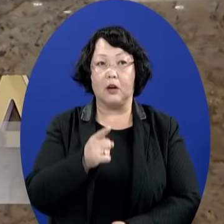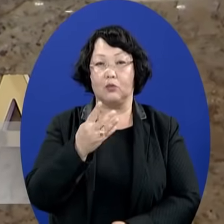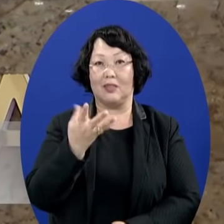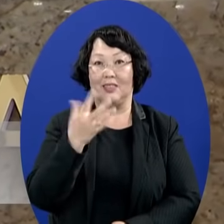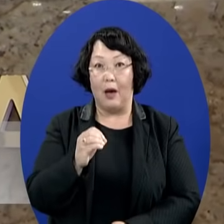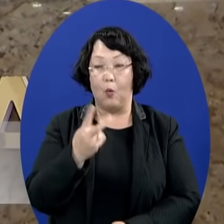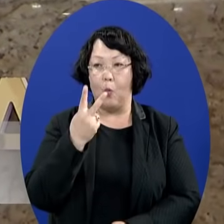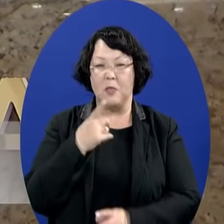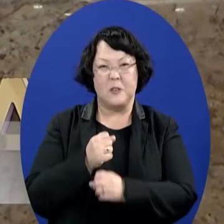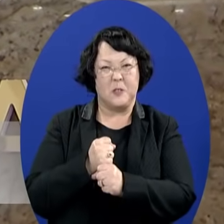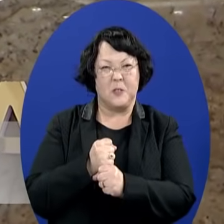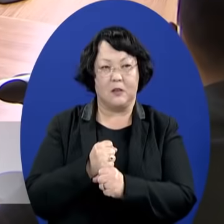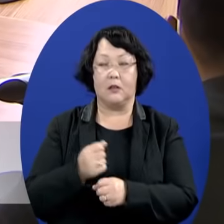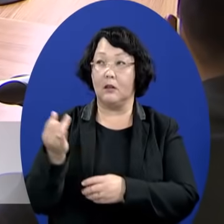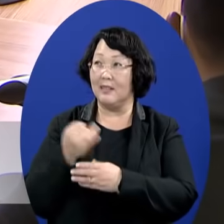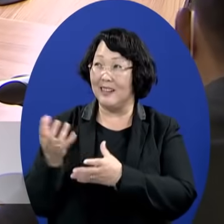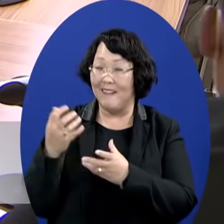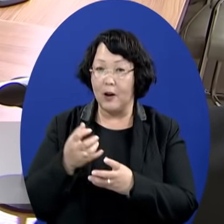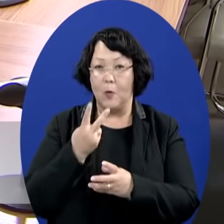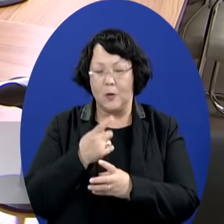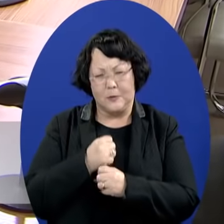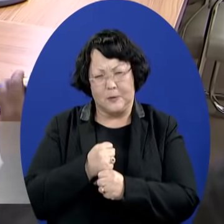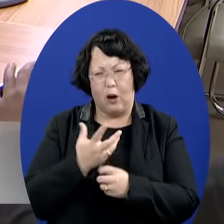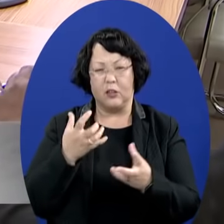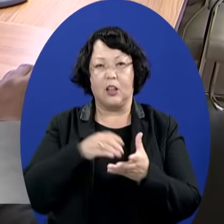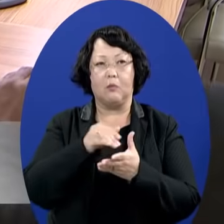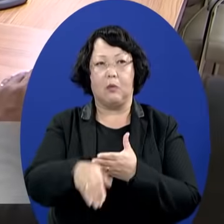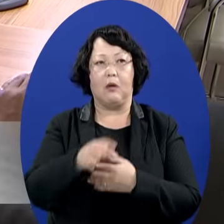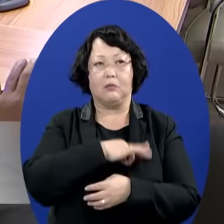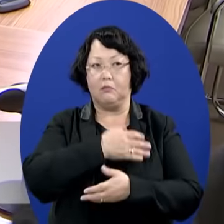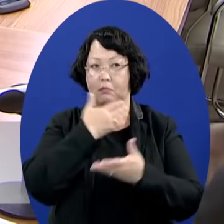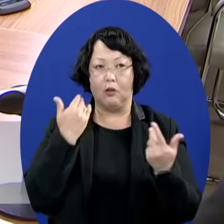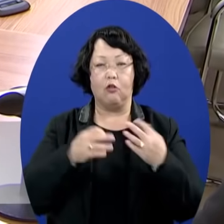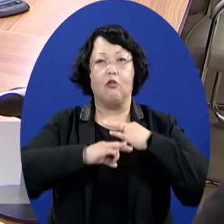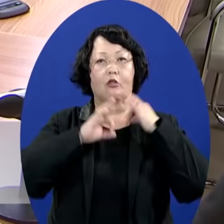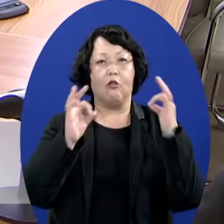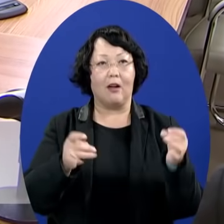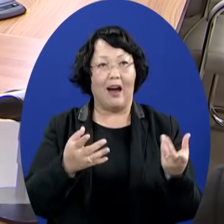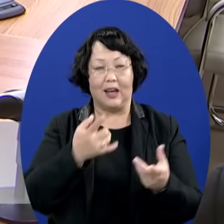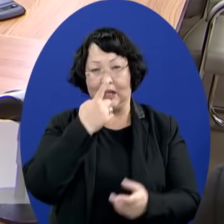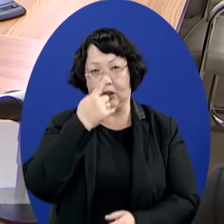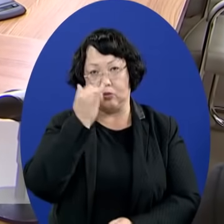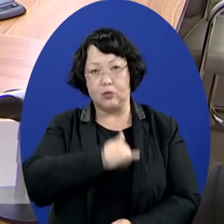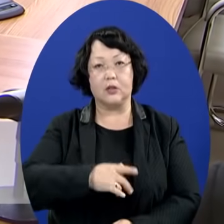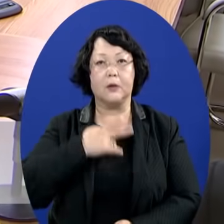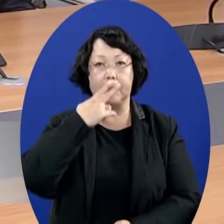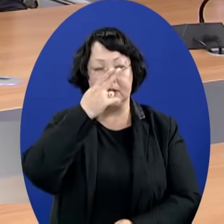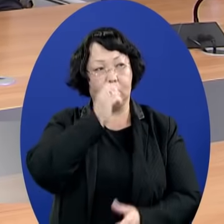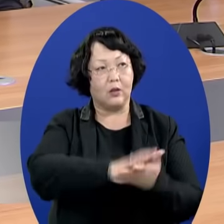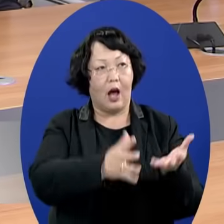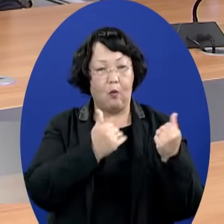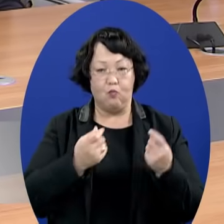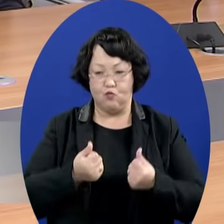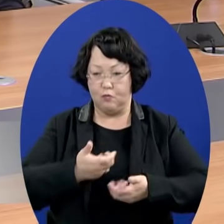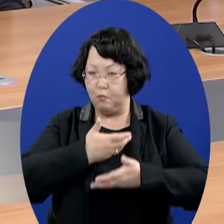байрснаас импортлогчид тэрүүмийн авдагдал хүлээж өнөөдөр өөр нийлүүлэгч болох бүгд нэрэмт ард улсаас бензин худалдан авах мөнгөгүй